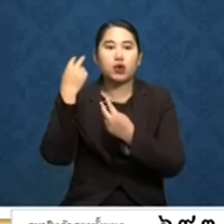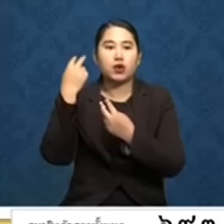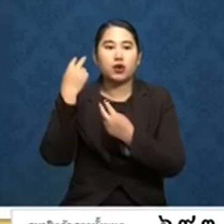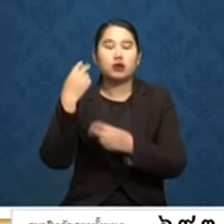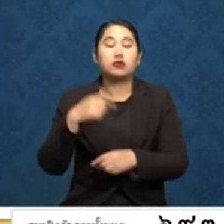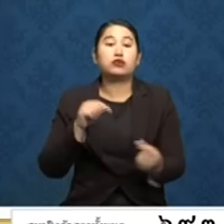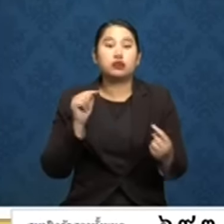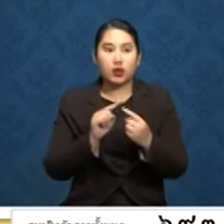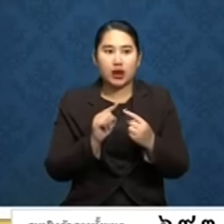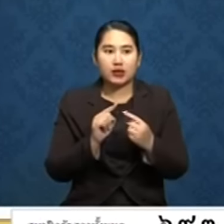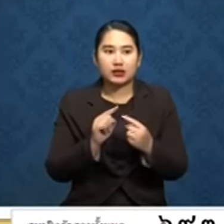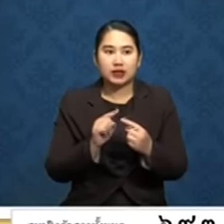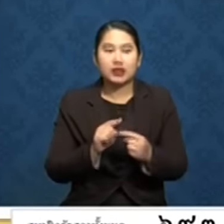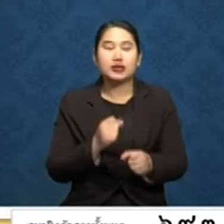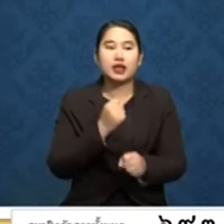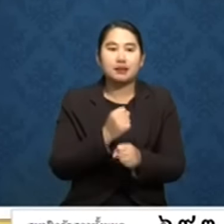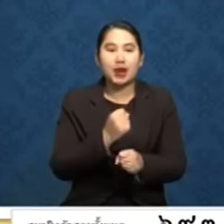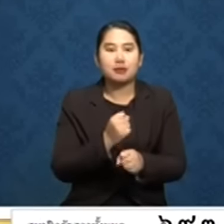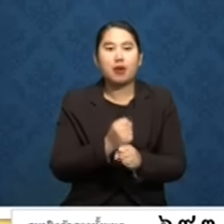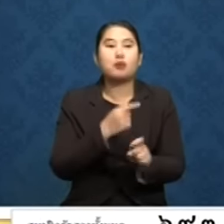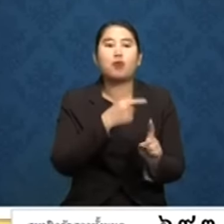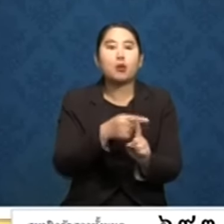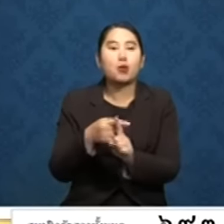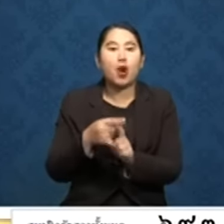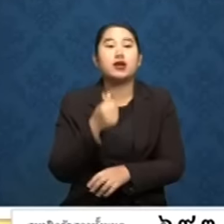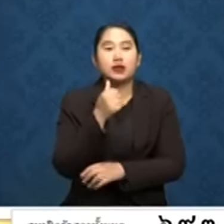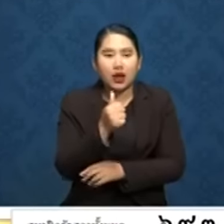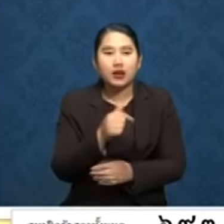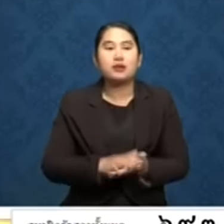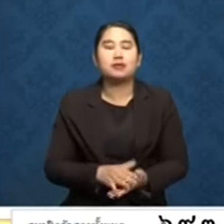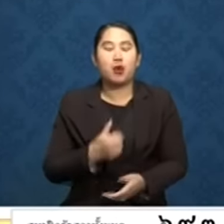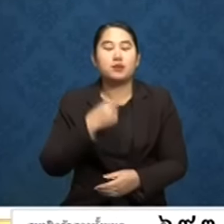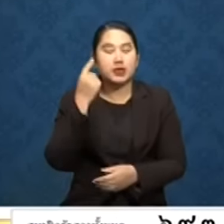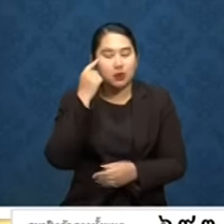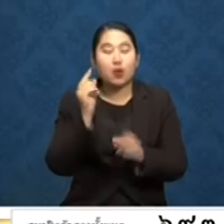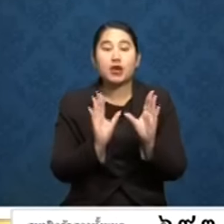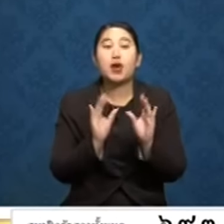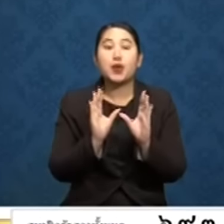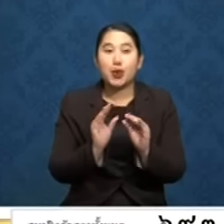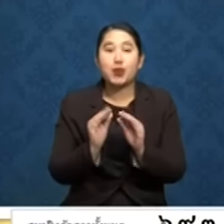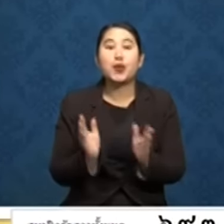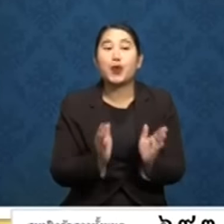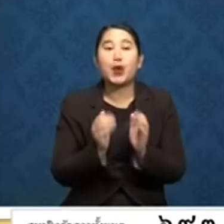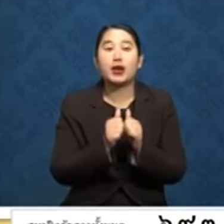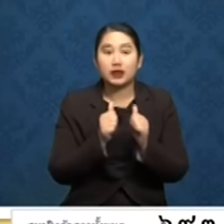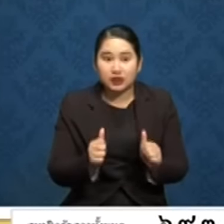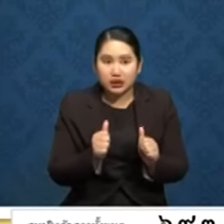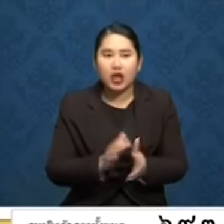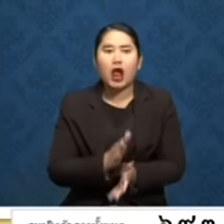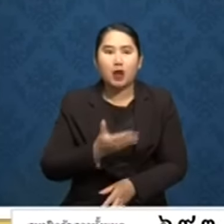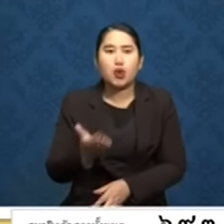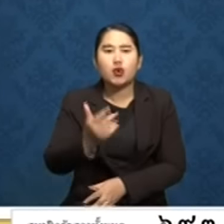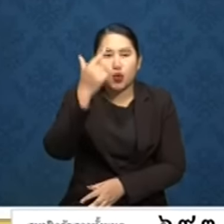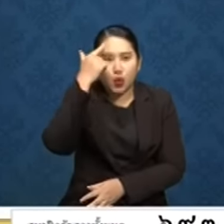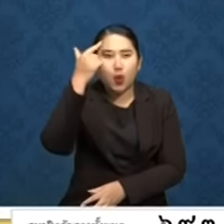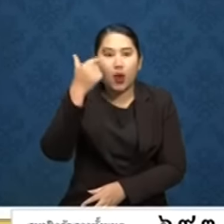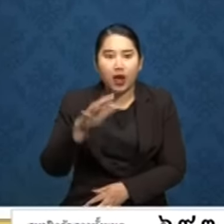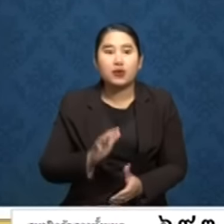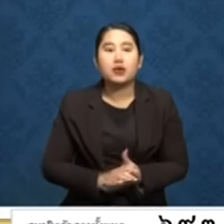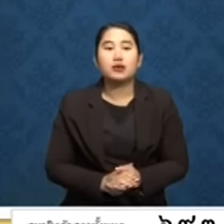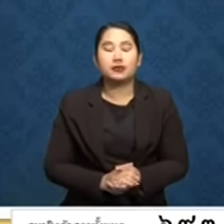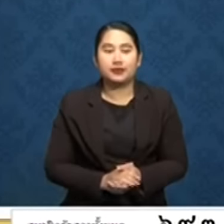คือเรื่องความสามารถของรัฐบาลผมคิดว่าบรรยากาศมันไปด้วยดีเพราะเรื่องที่พูดมันก็รู้กันอยู่แล้วเพราะนั้น